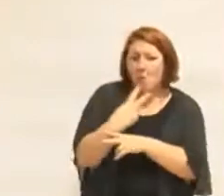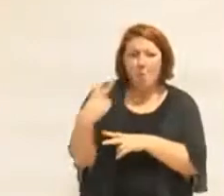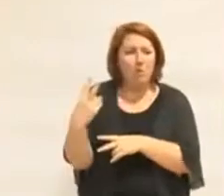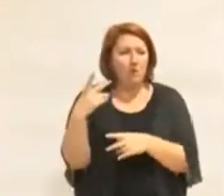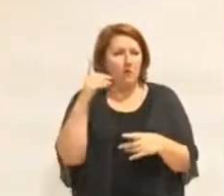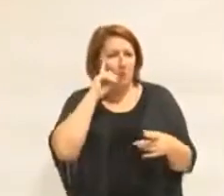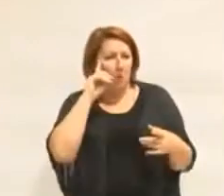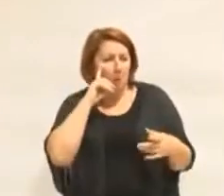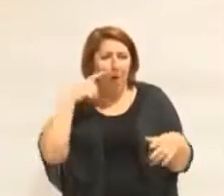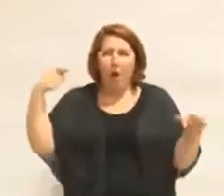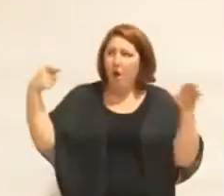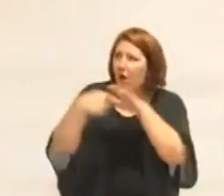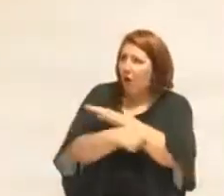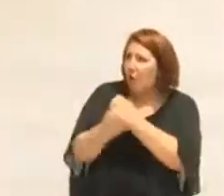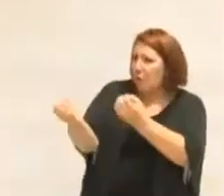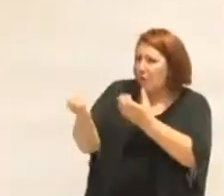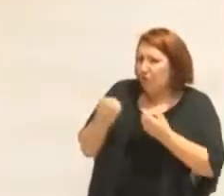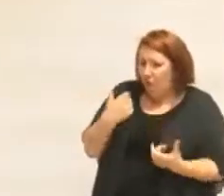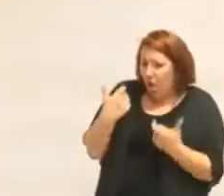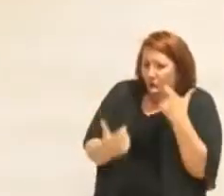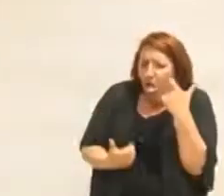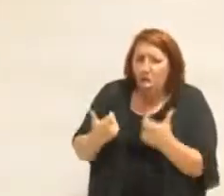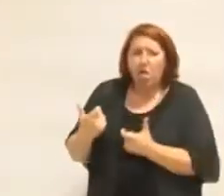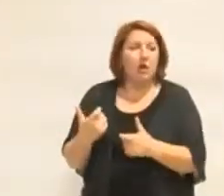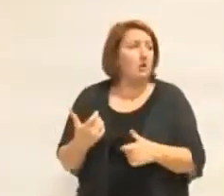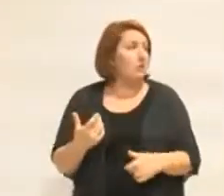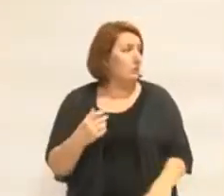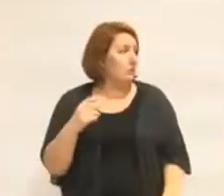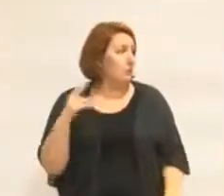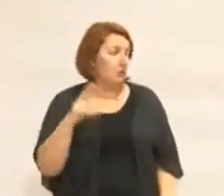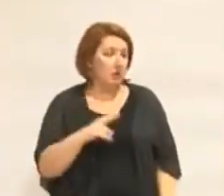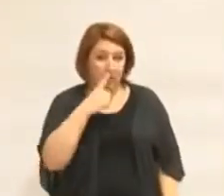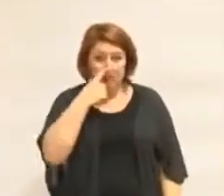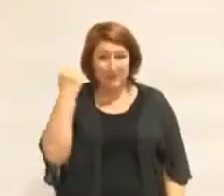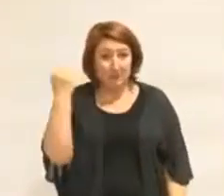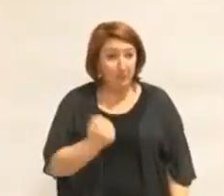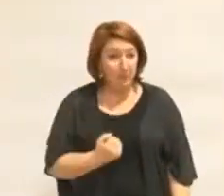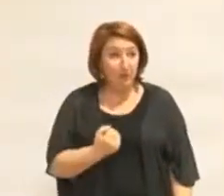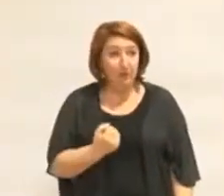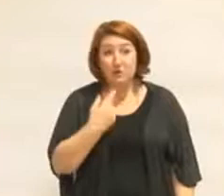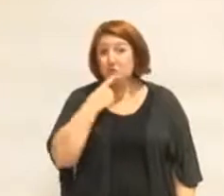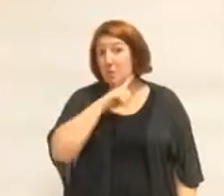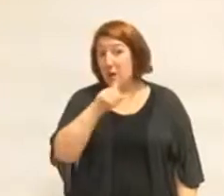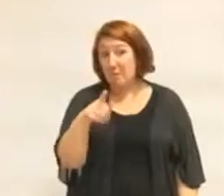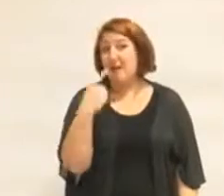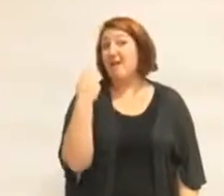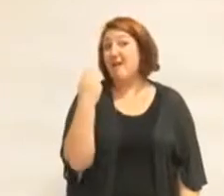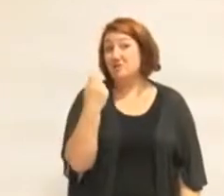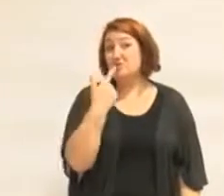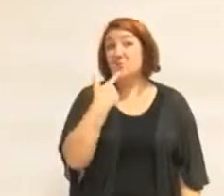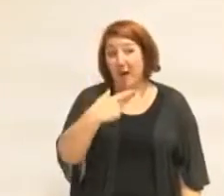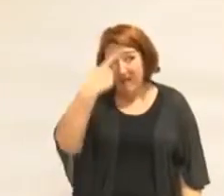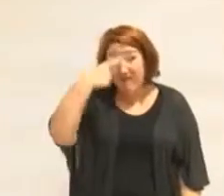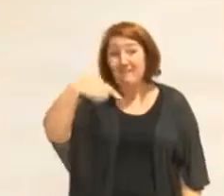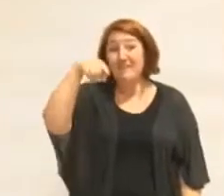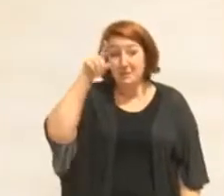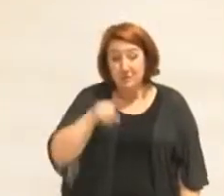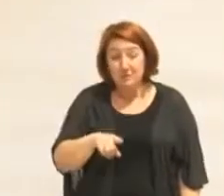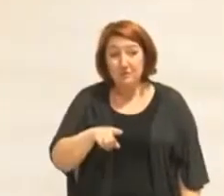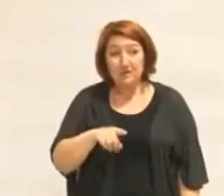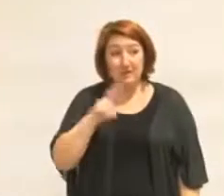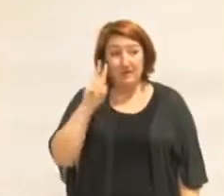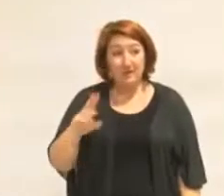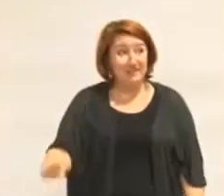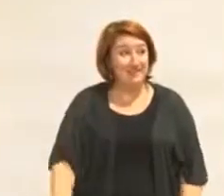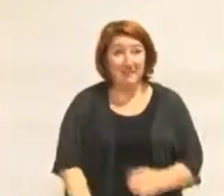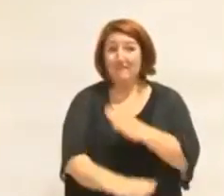Mais là c'est encore pire, excusez-moi de le dire, non pas numérairement parlant, mais dans la philosophie c'est fini, nous n'avons plus